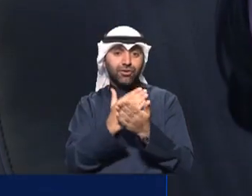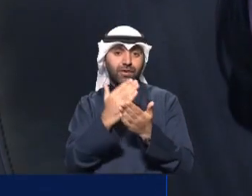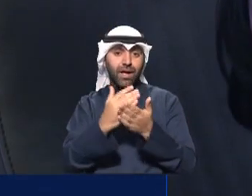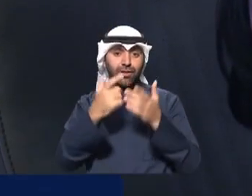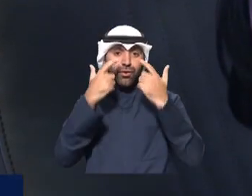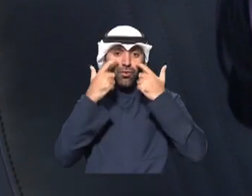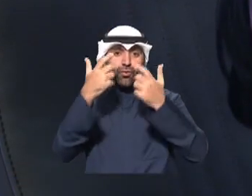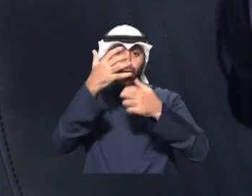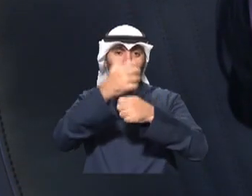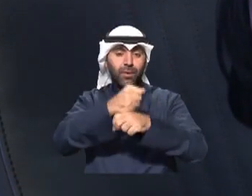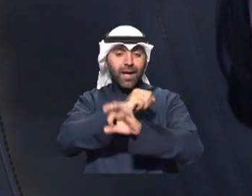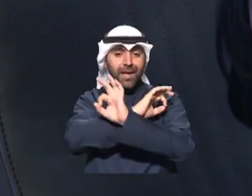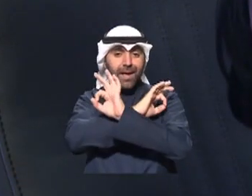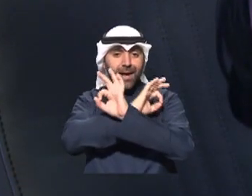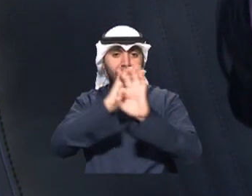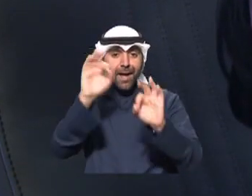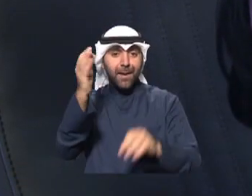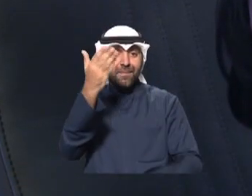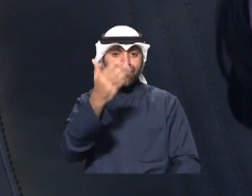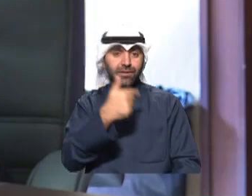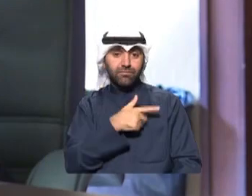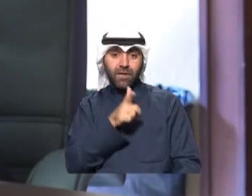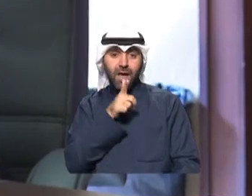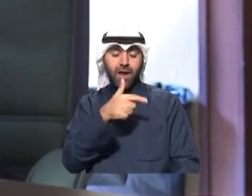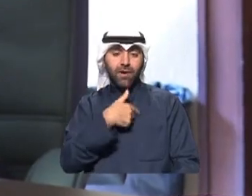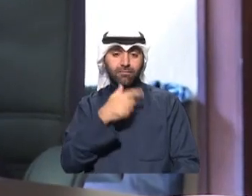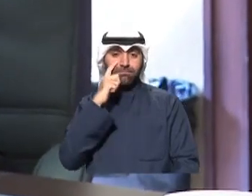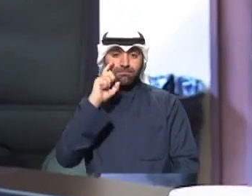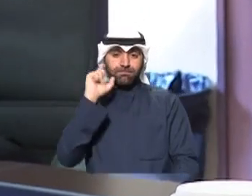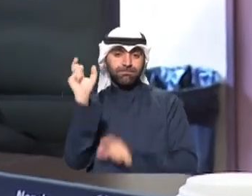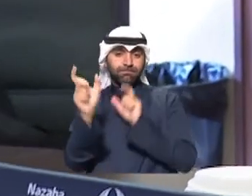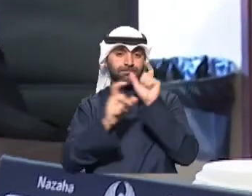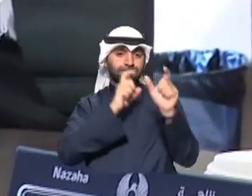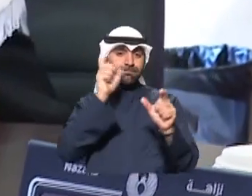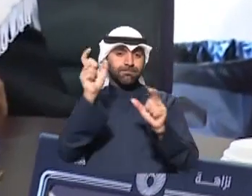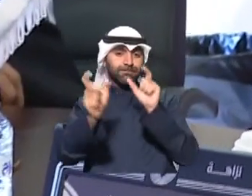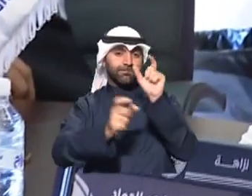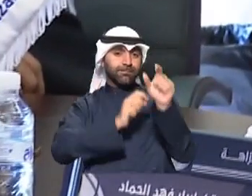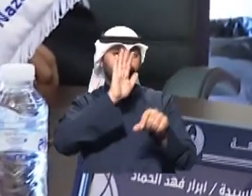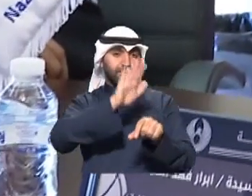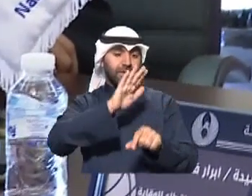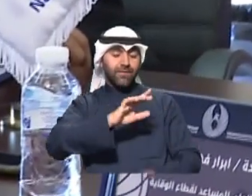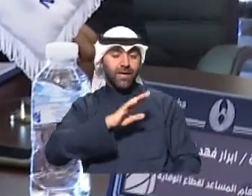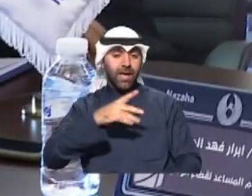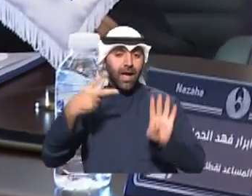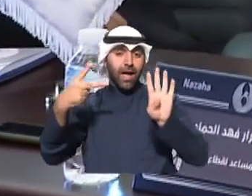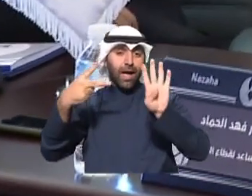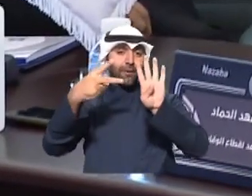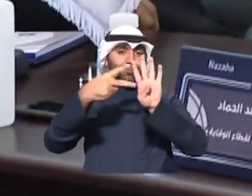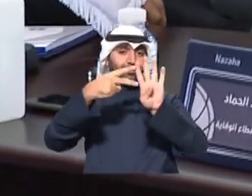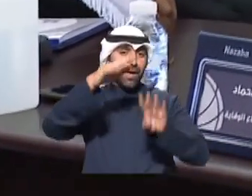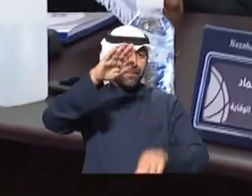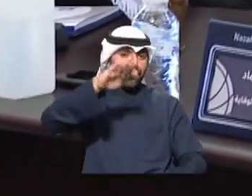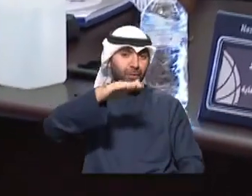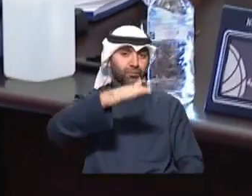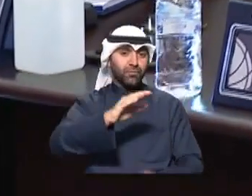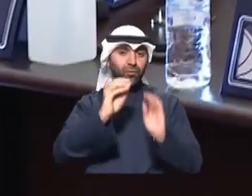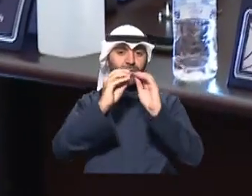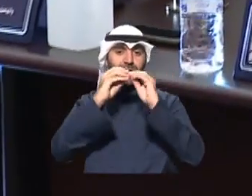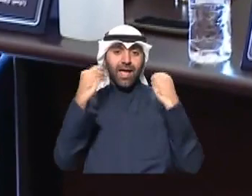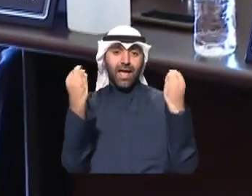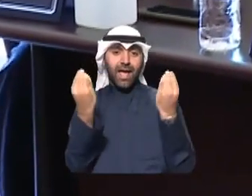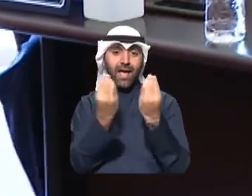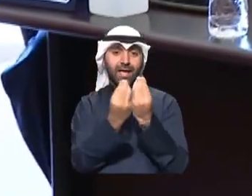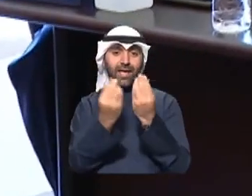رمى إلى تعزيز الدور الرقابي المجتمعي وتمكين منظمات المجتمع المدني وتذليل